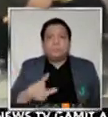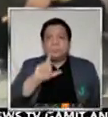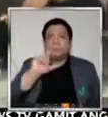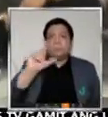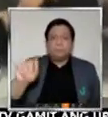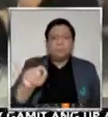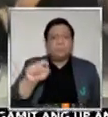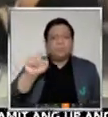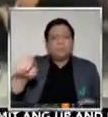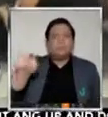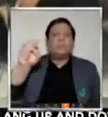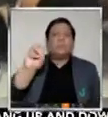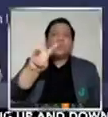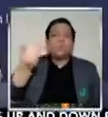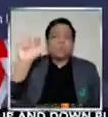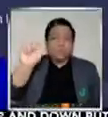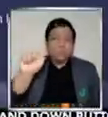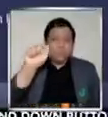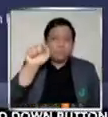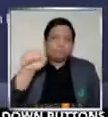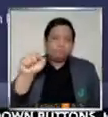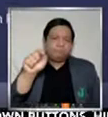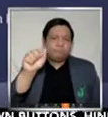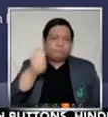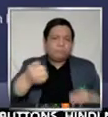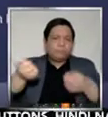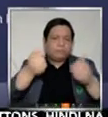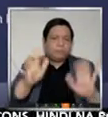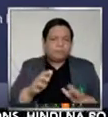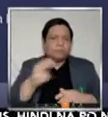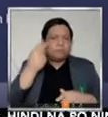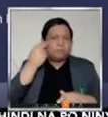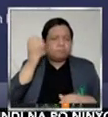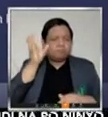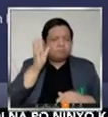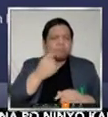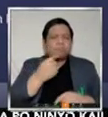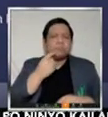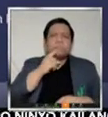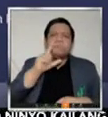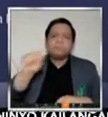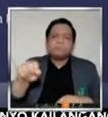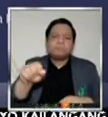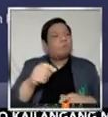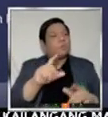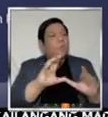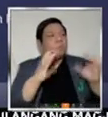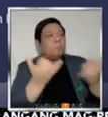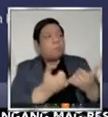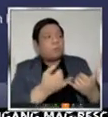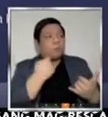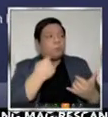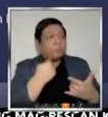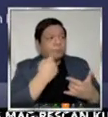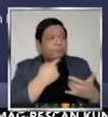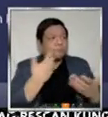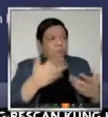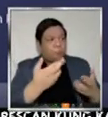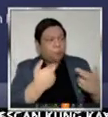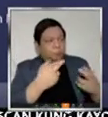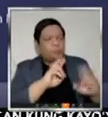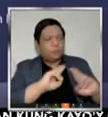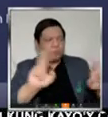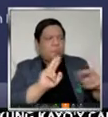OWA Administrator Hans Kakdak ang reklamo. Tapos na natin yung mga kumpanyang nasasangkot. Hinahanda na yung kanilang